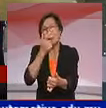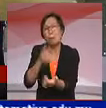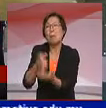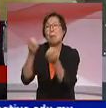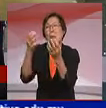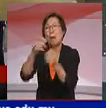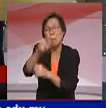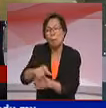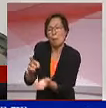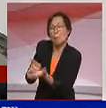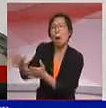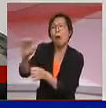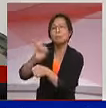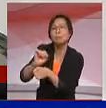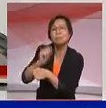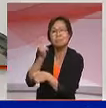pekerjaan.